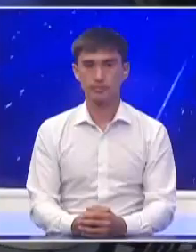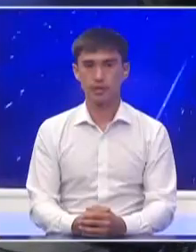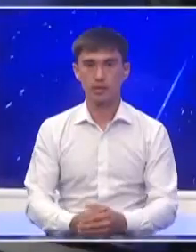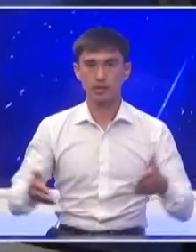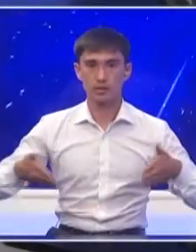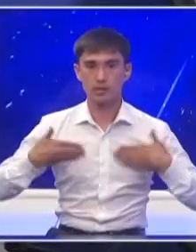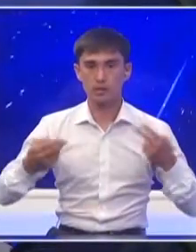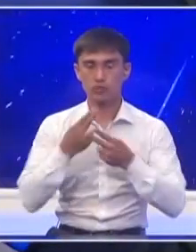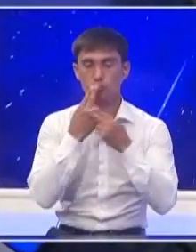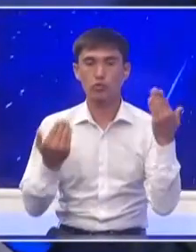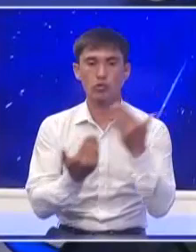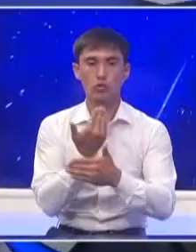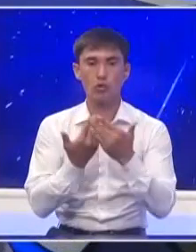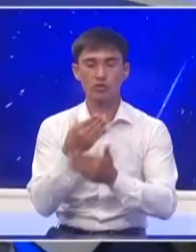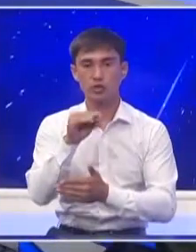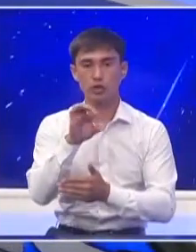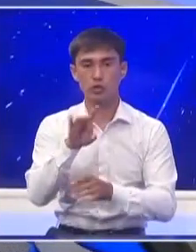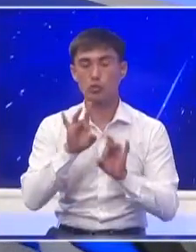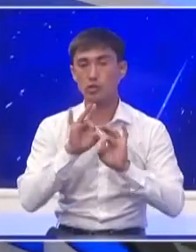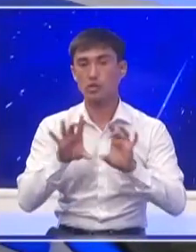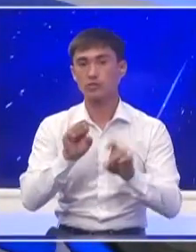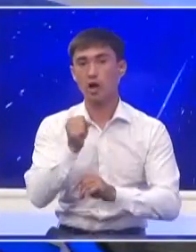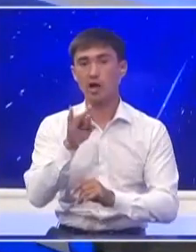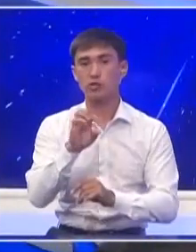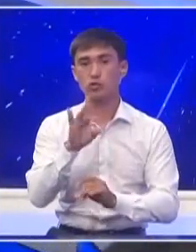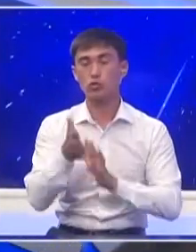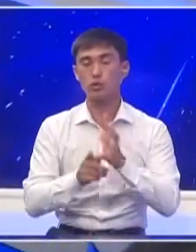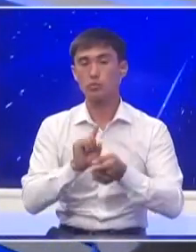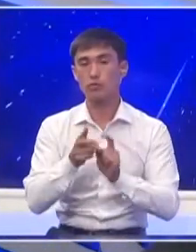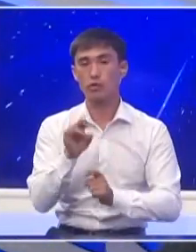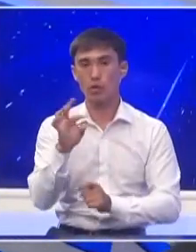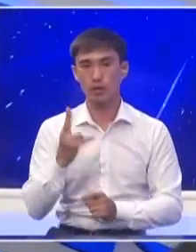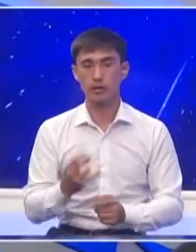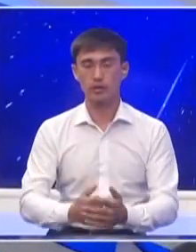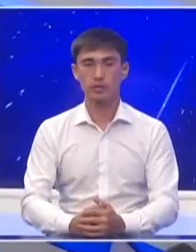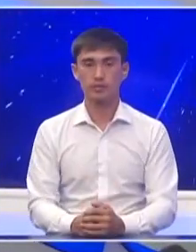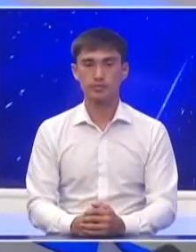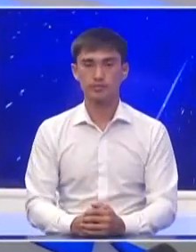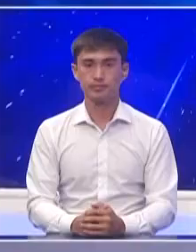Здравствуйте, в эфире вечерние новости на телеканале ЖТСУ, в студии Айсулу Жандосова, сурдоперевод Даурена Абдрасилова.